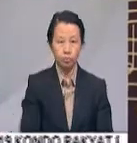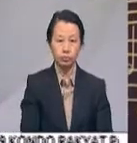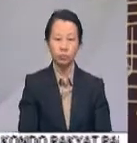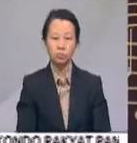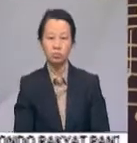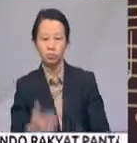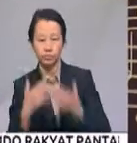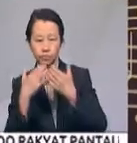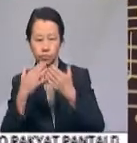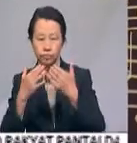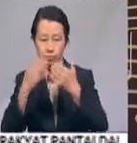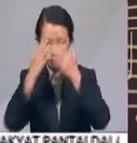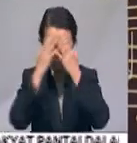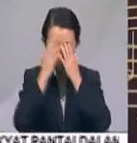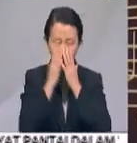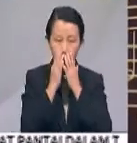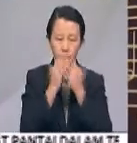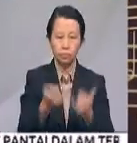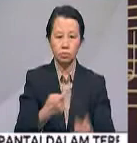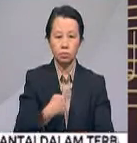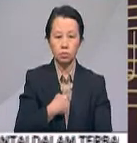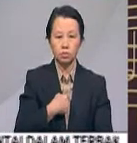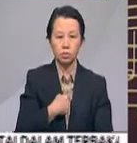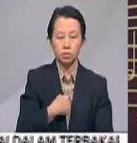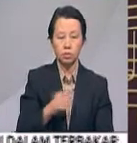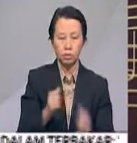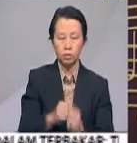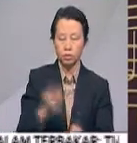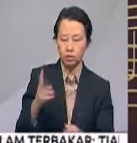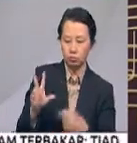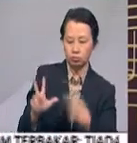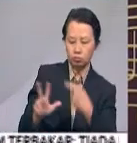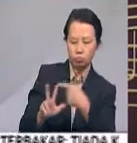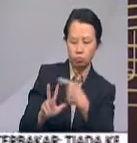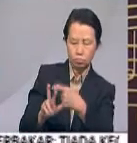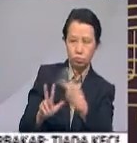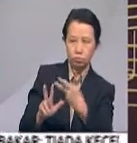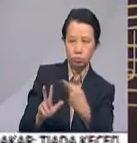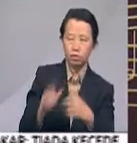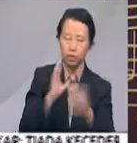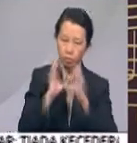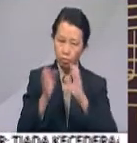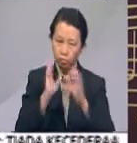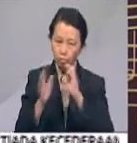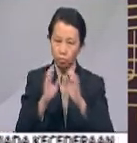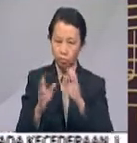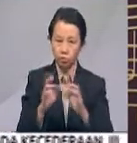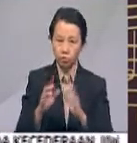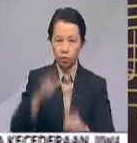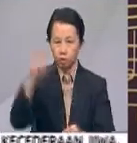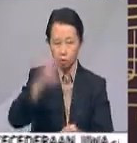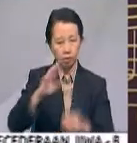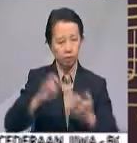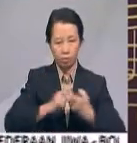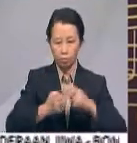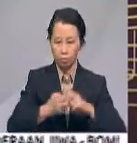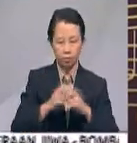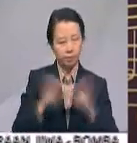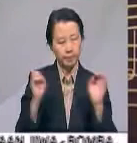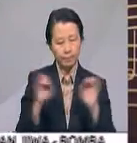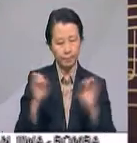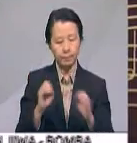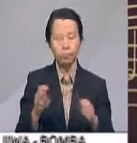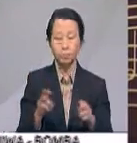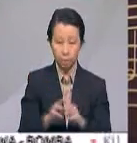alhamdulillah, alhamdulillah saya dengan mereka, saya rasa dari segi komunikasi memang tak pernah ada masalah. Sebab macam